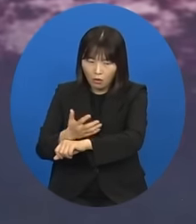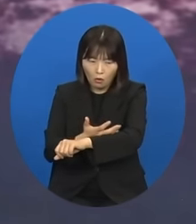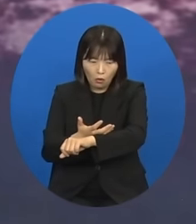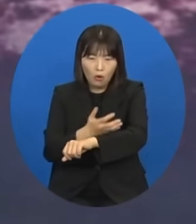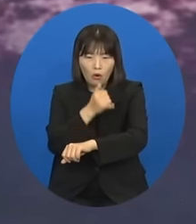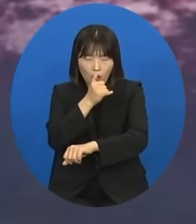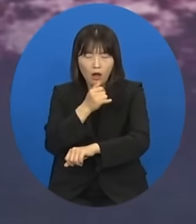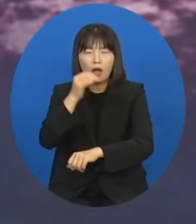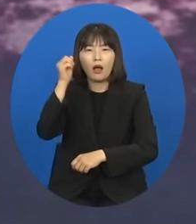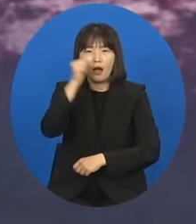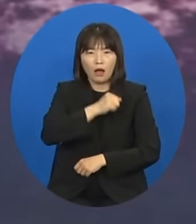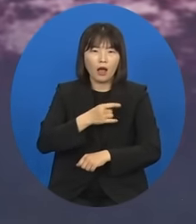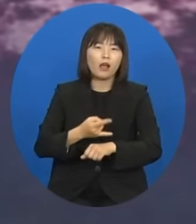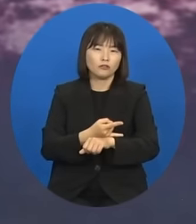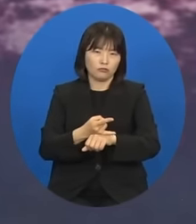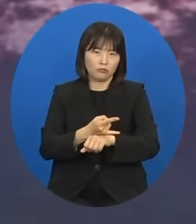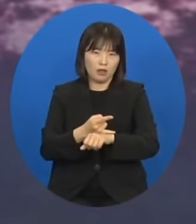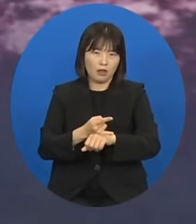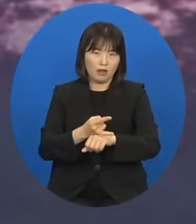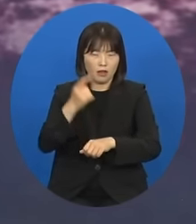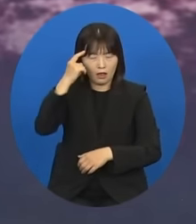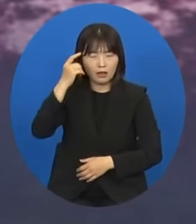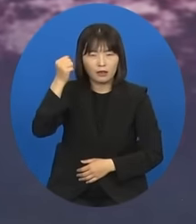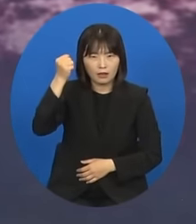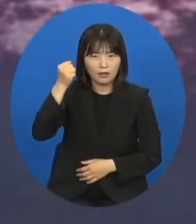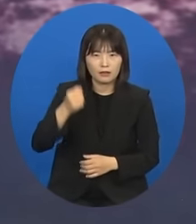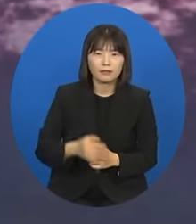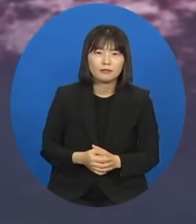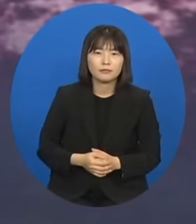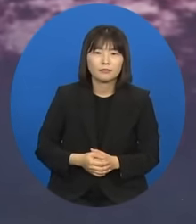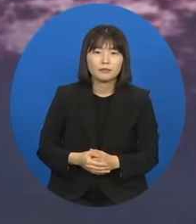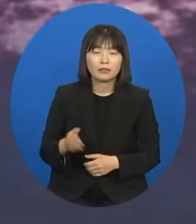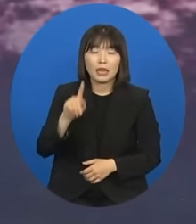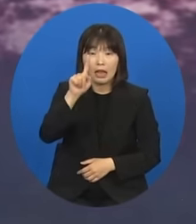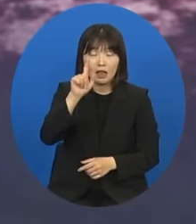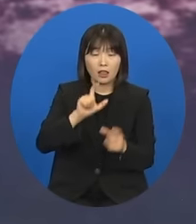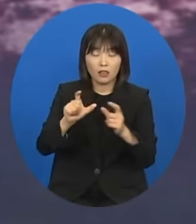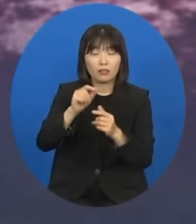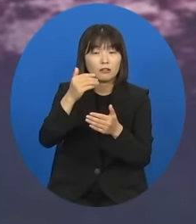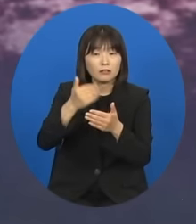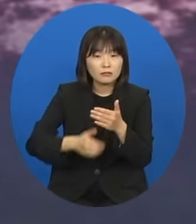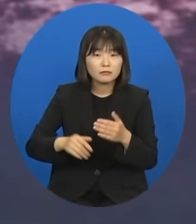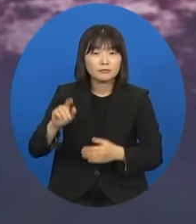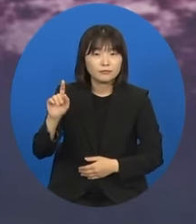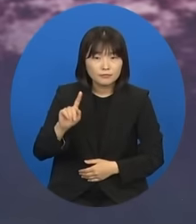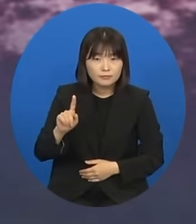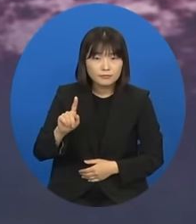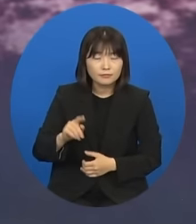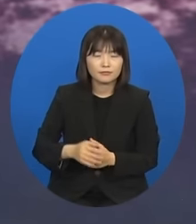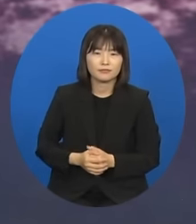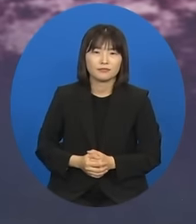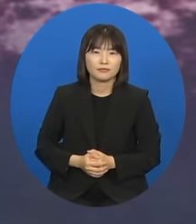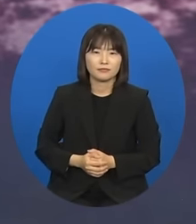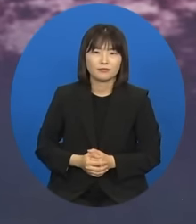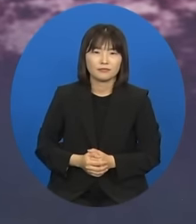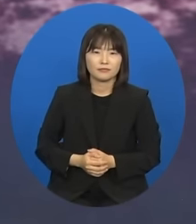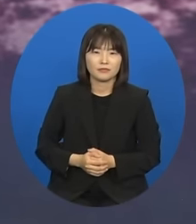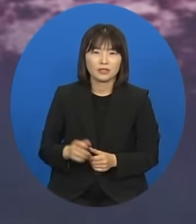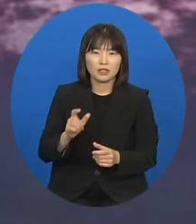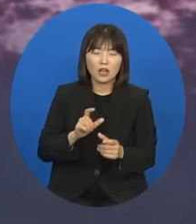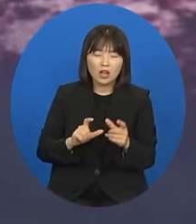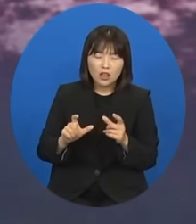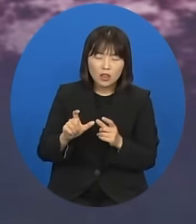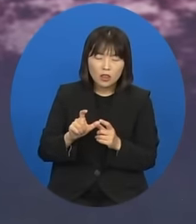애 맞구나 이렇게 하는 거죠 근데 한 가지가 더 남았어요 한 가지가 하나를 더 의심하는 거예요